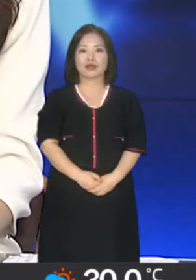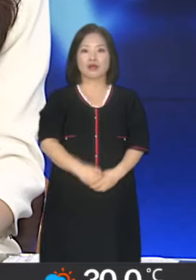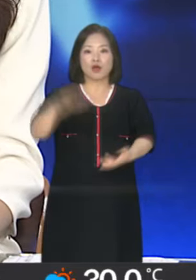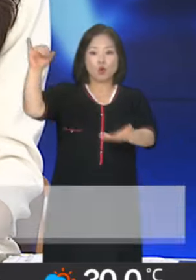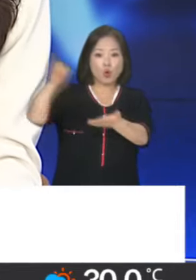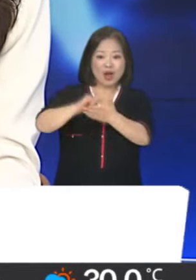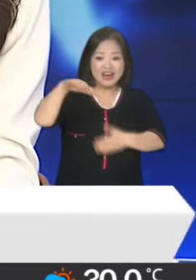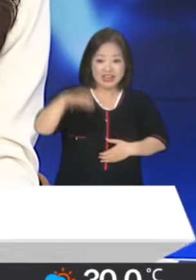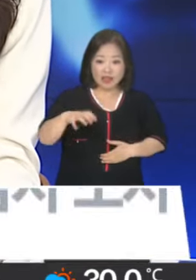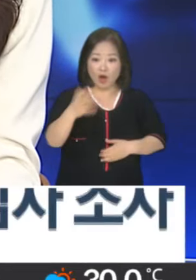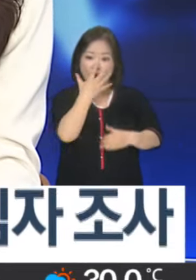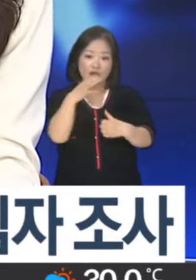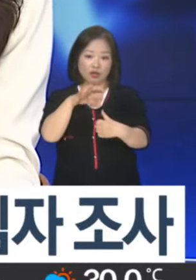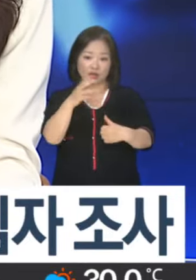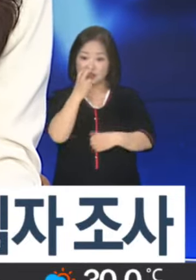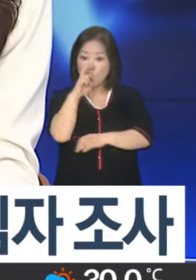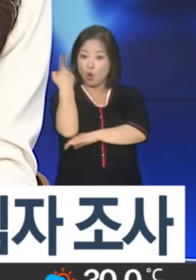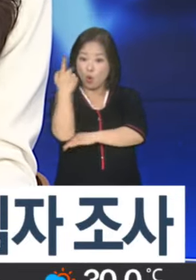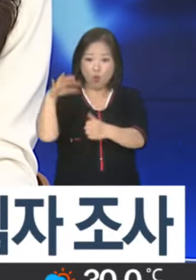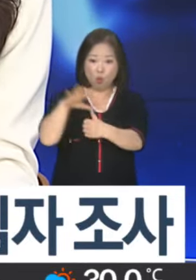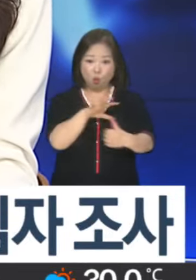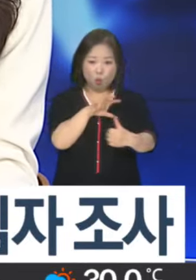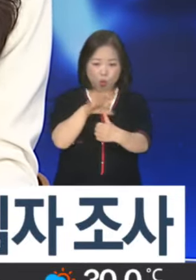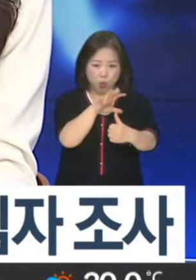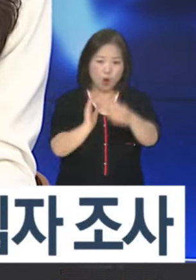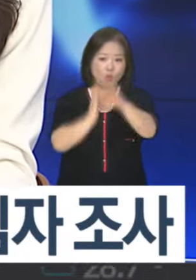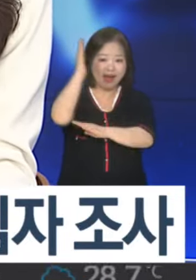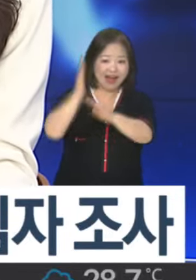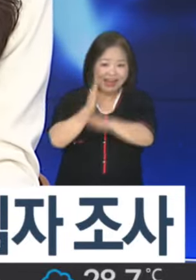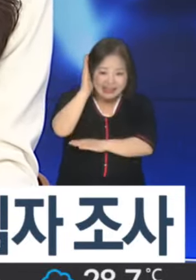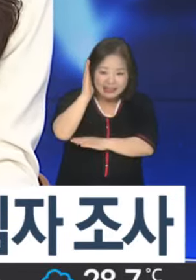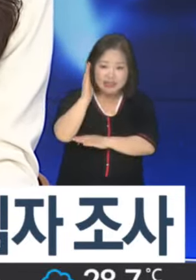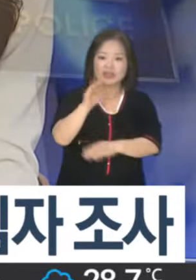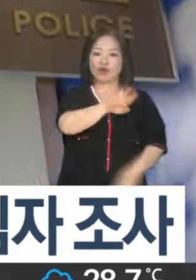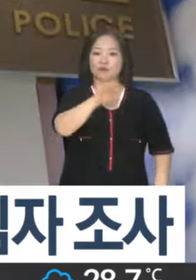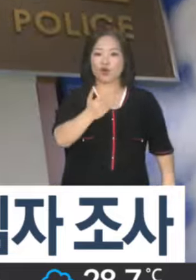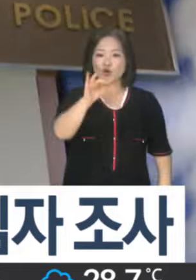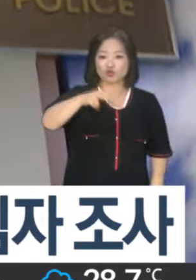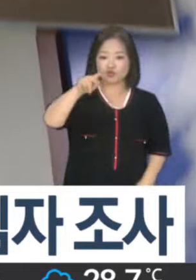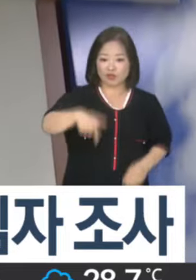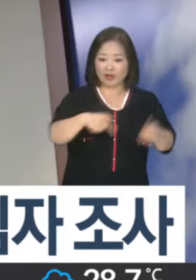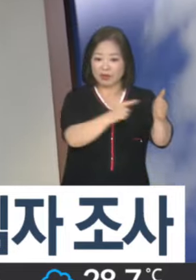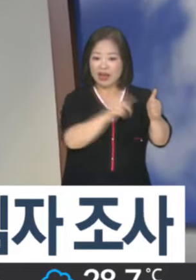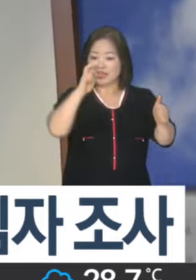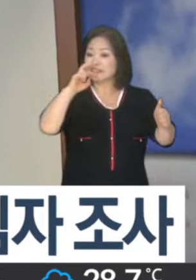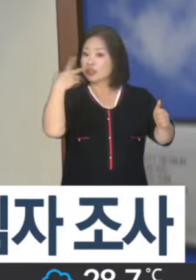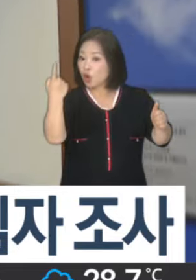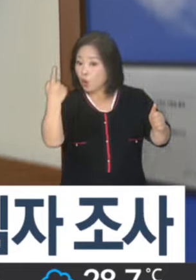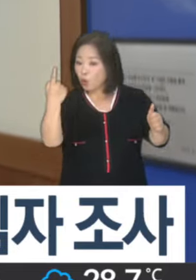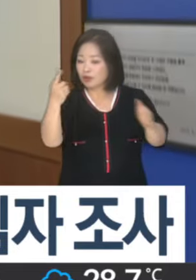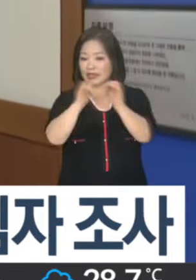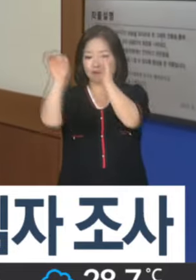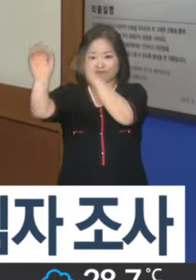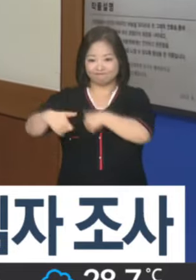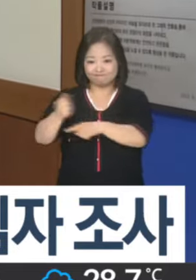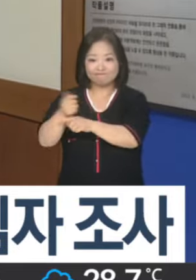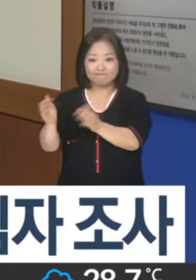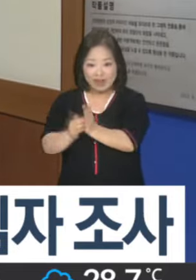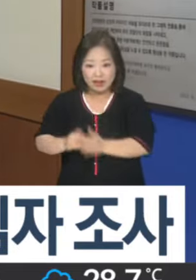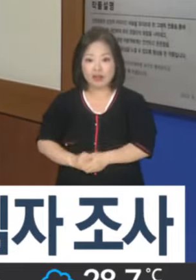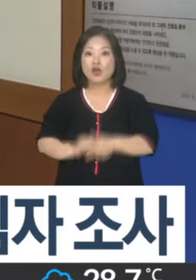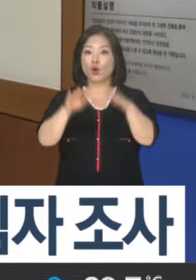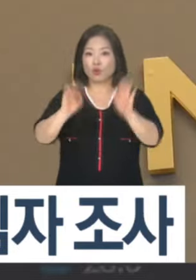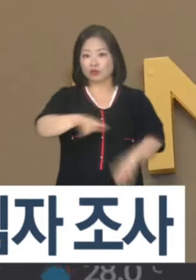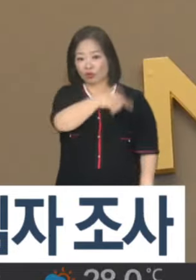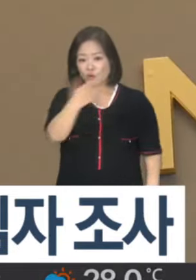네 공항에서 과인 경호 논란을 부른 배우 변우석 씨의 사설 경호원이 경찰 조사를 받았습니다 인천공항 경찰단은